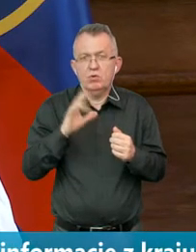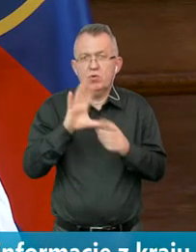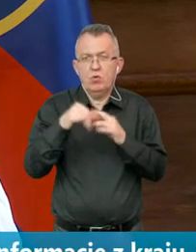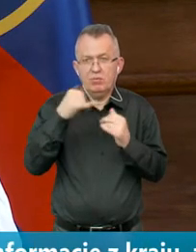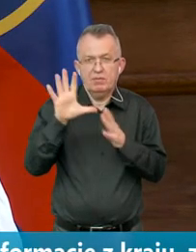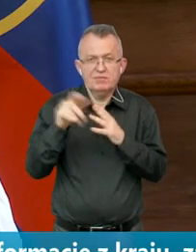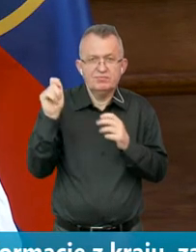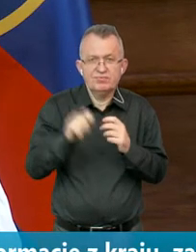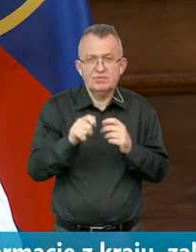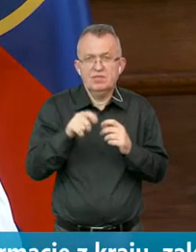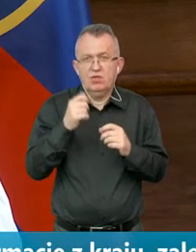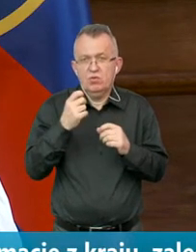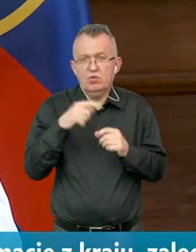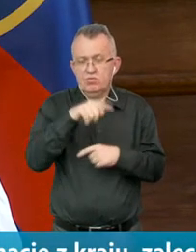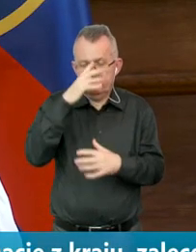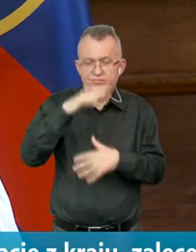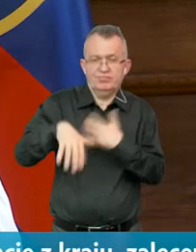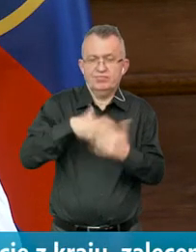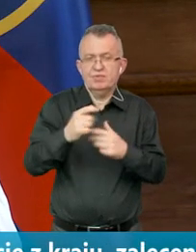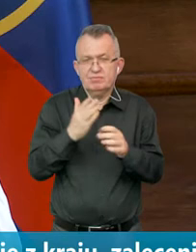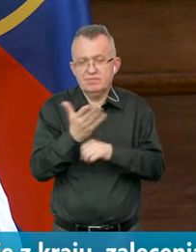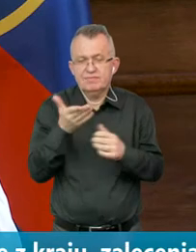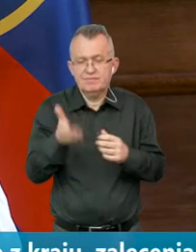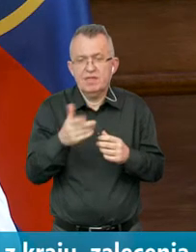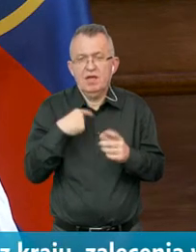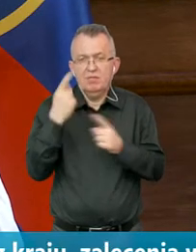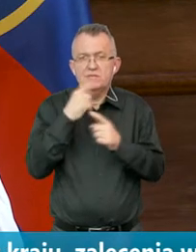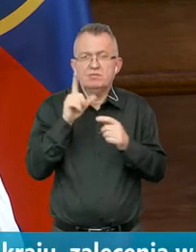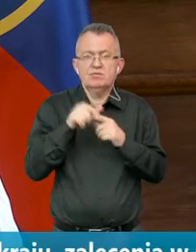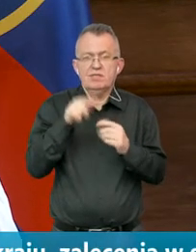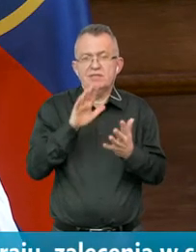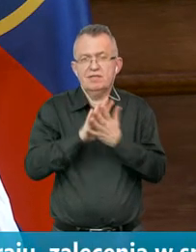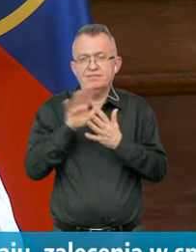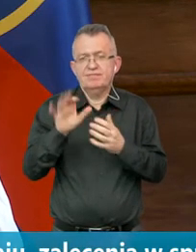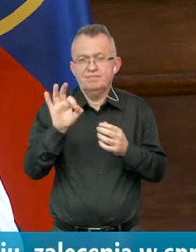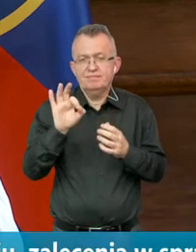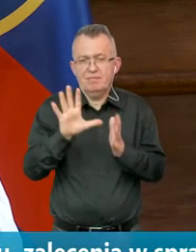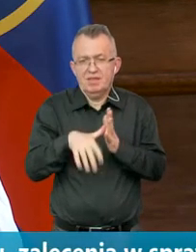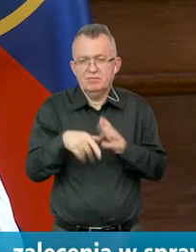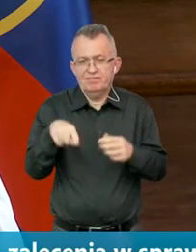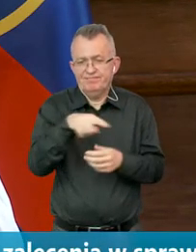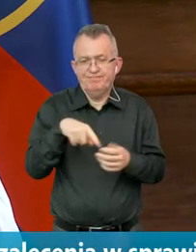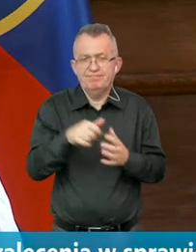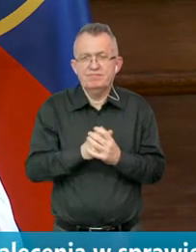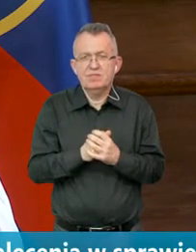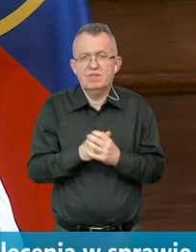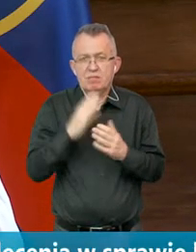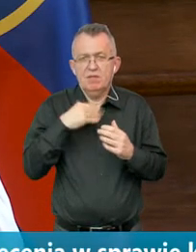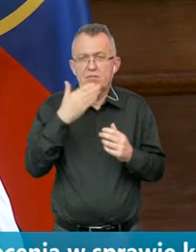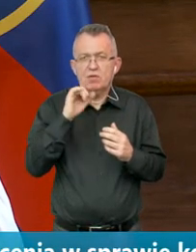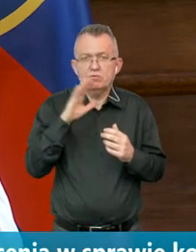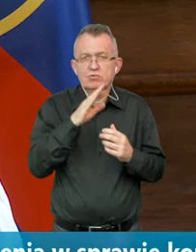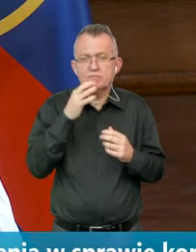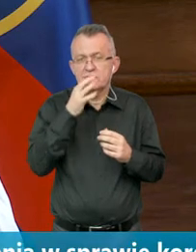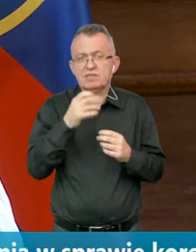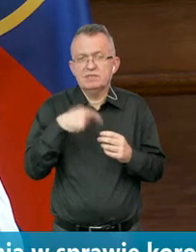spoza miasta, czasami się gubią, ale myślę, że to jest charakterystyczny dla nas element. Pan Mariusz, dzień dobry. Czy w